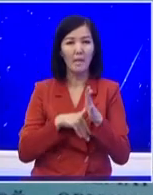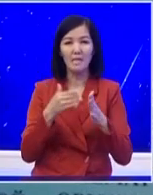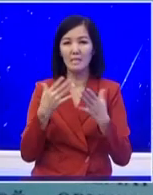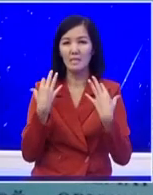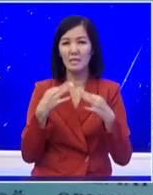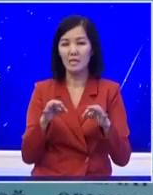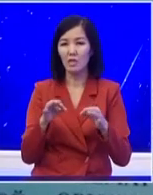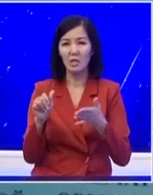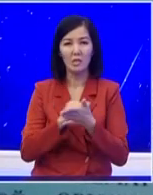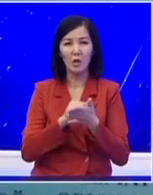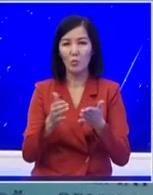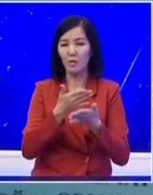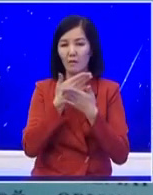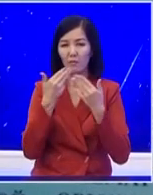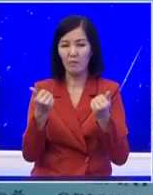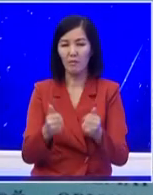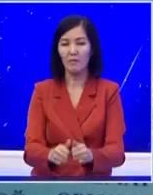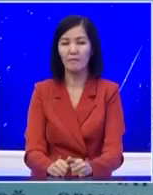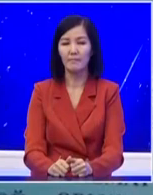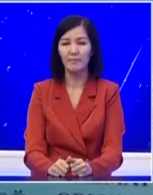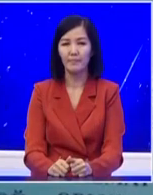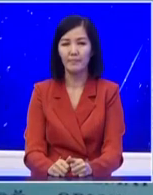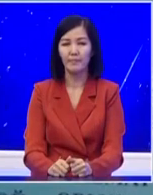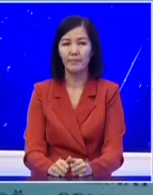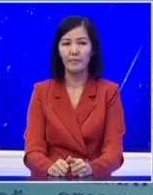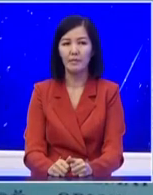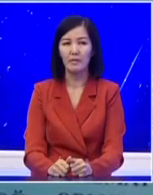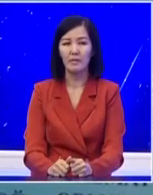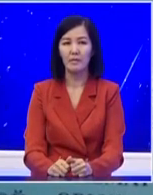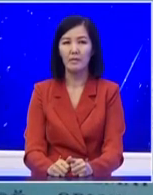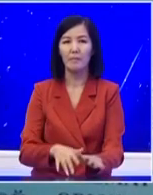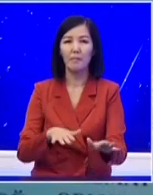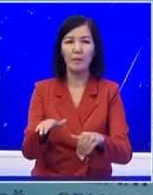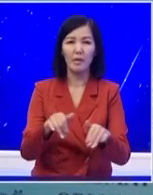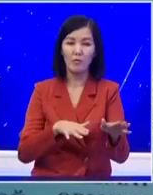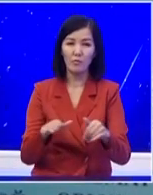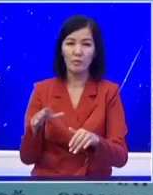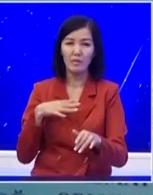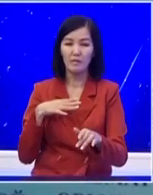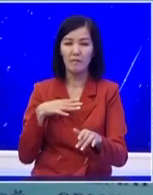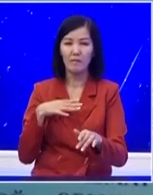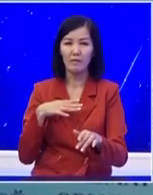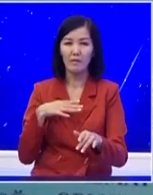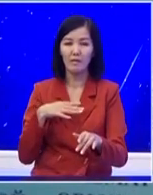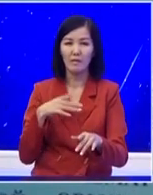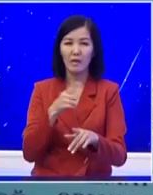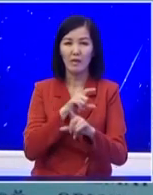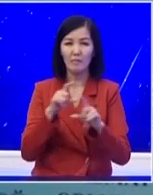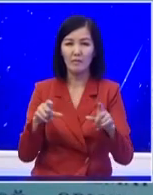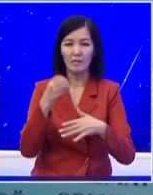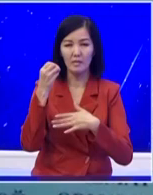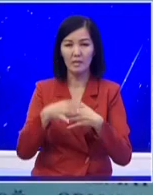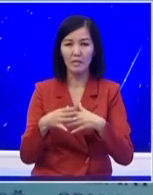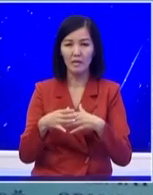разрешительных документов на продажу лекарственных средств. Перекупщица приобретала лекарственные средства в одной из аптек районного